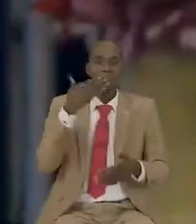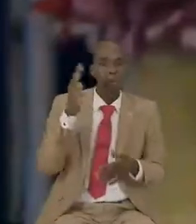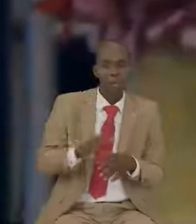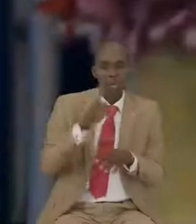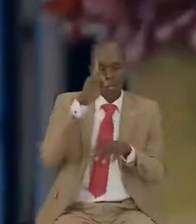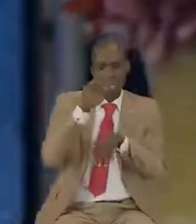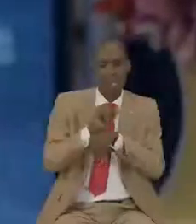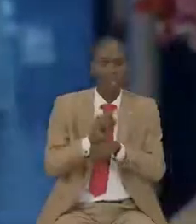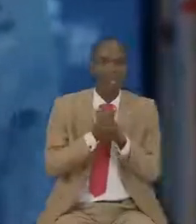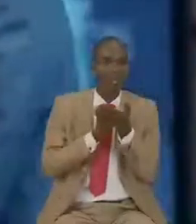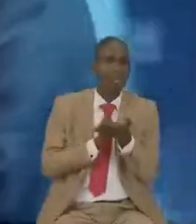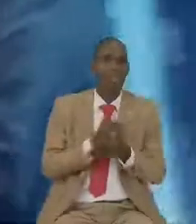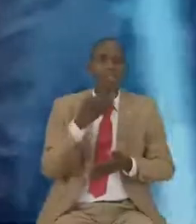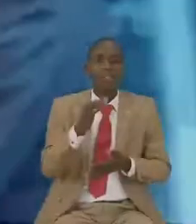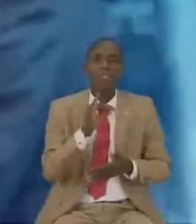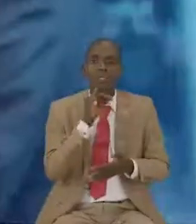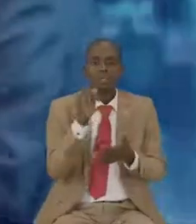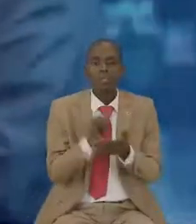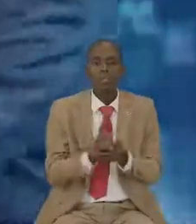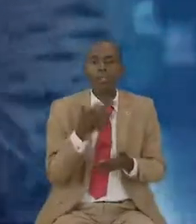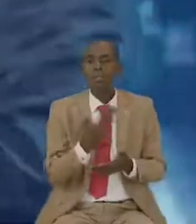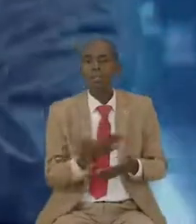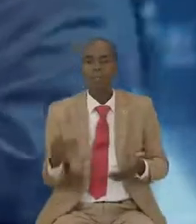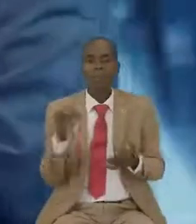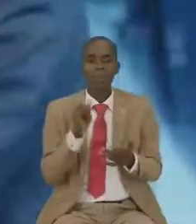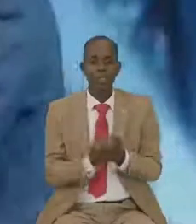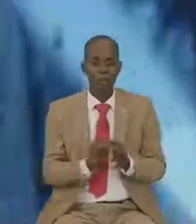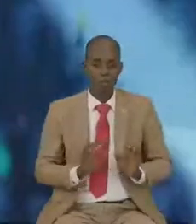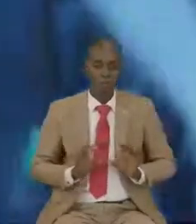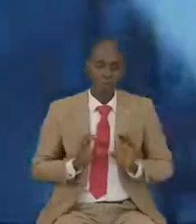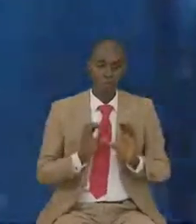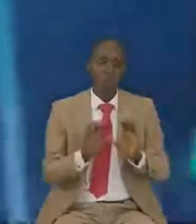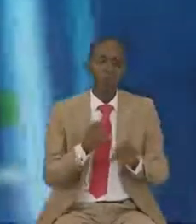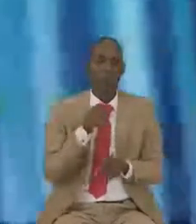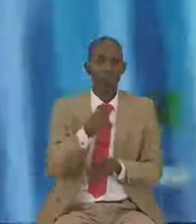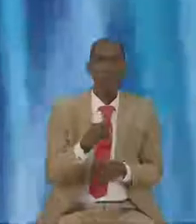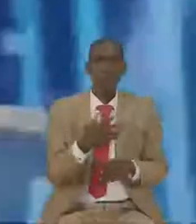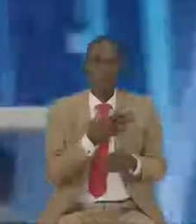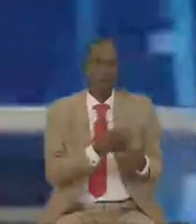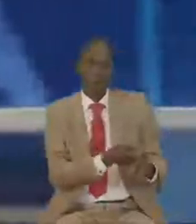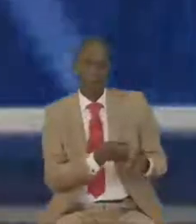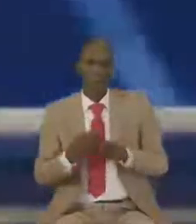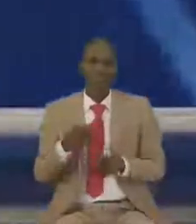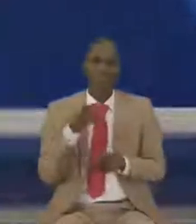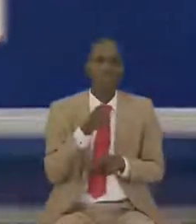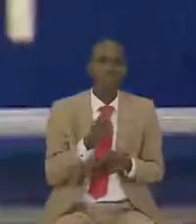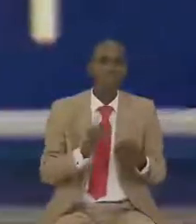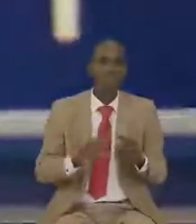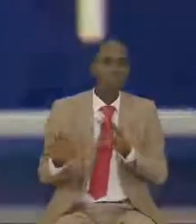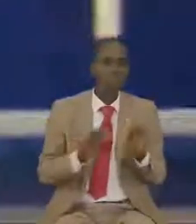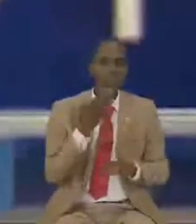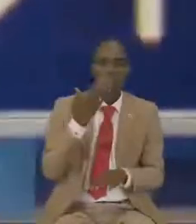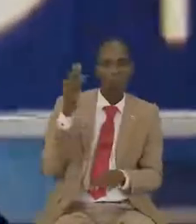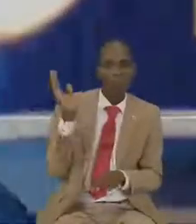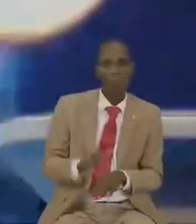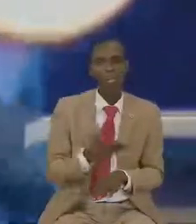habitude là-bas. Tu as encore vu la chose là qui te pousse, qui t'attire à faire le mal.